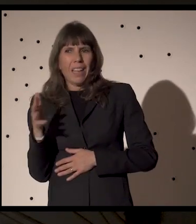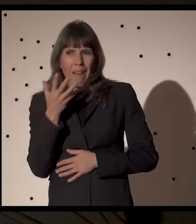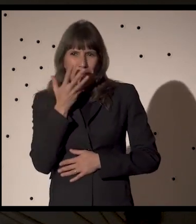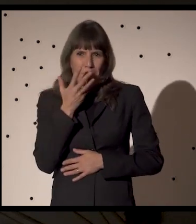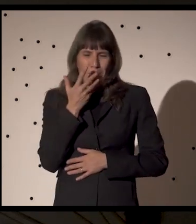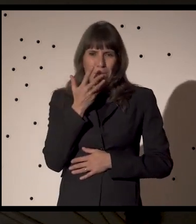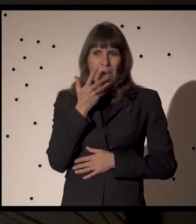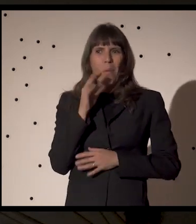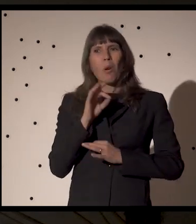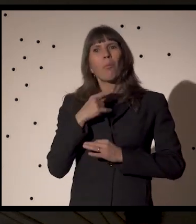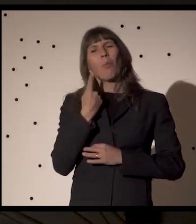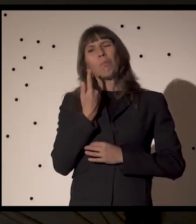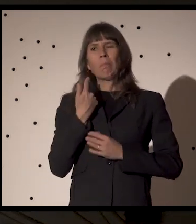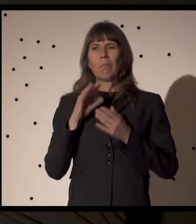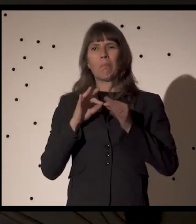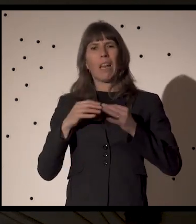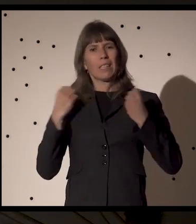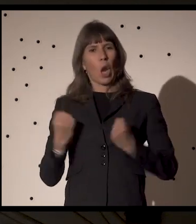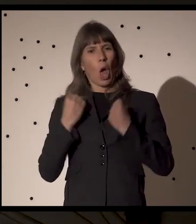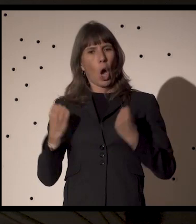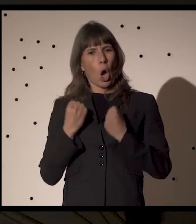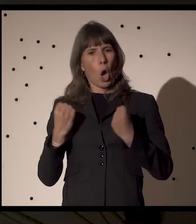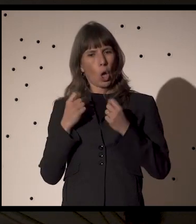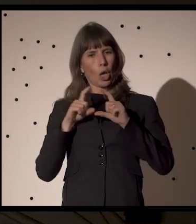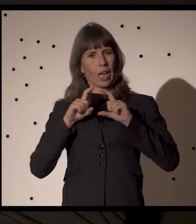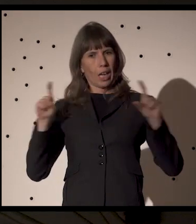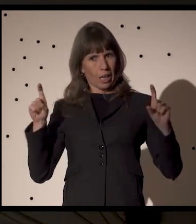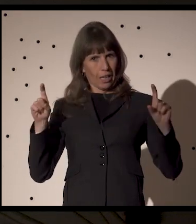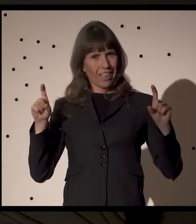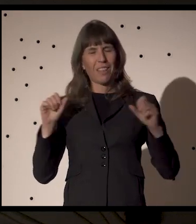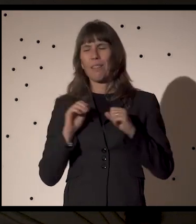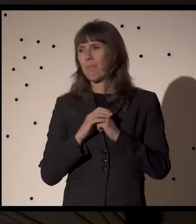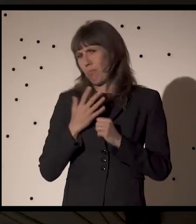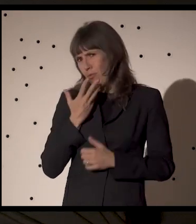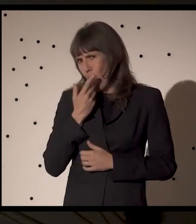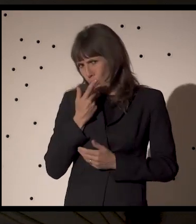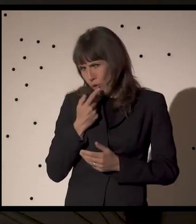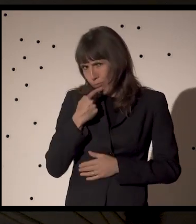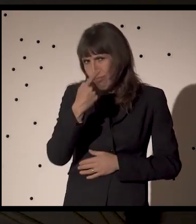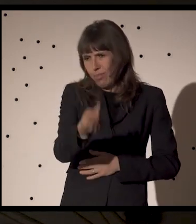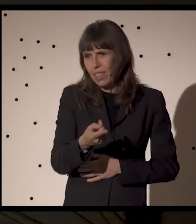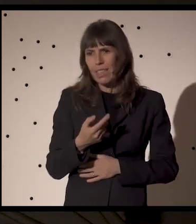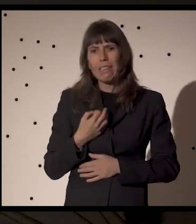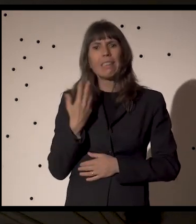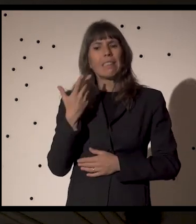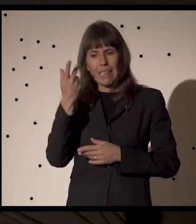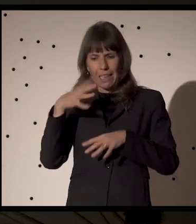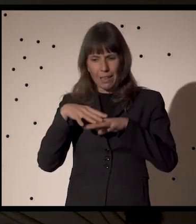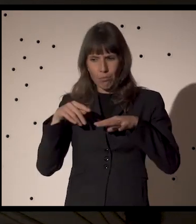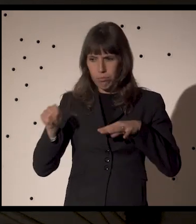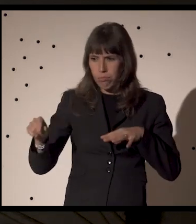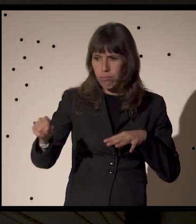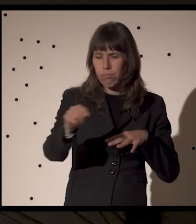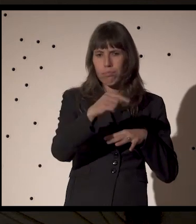costantemente ricordare se alla cultura non vengono dall'esterno dalle periferie nei